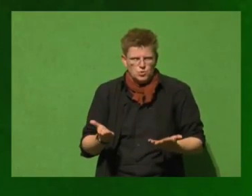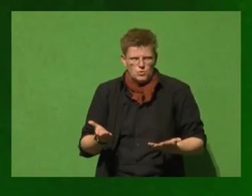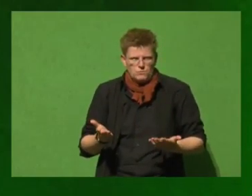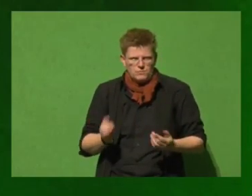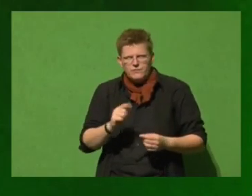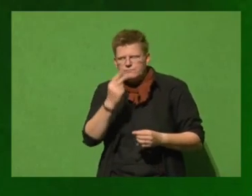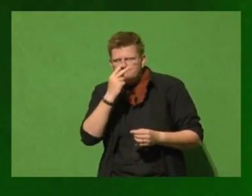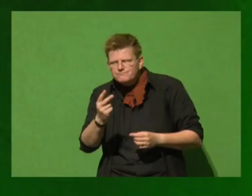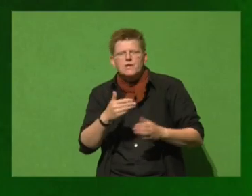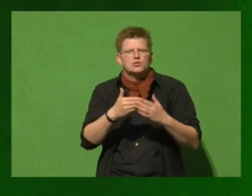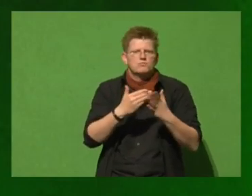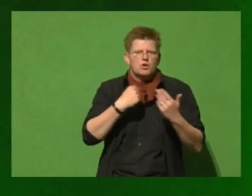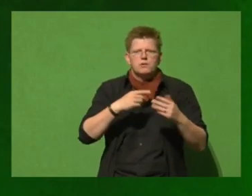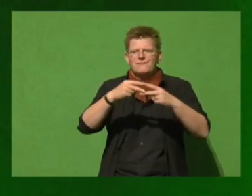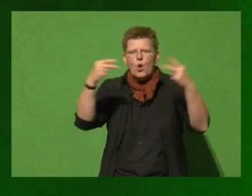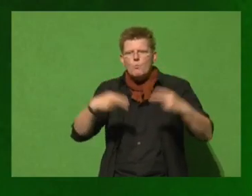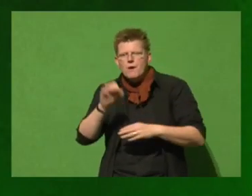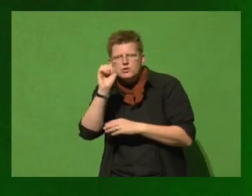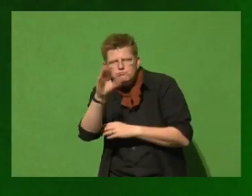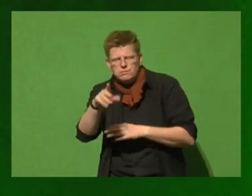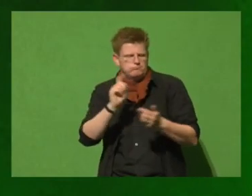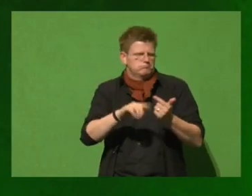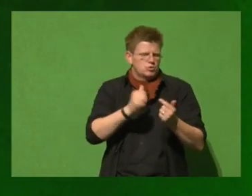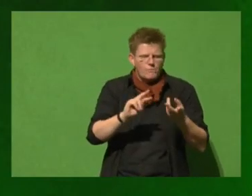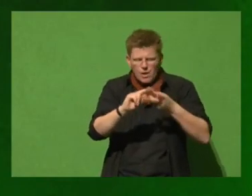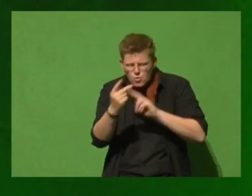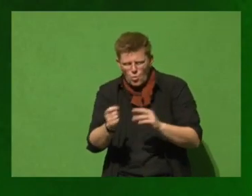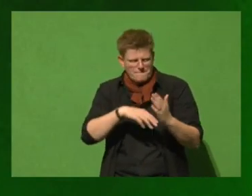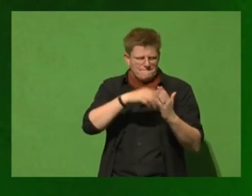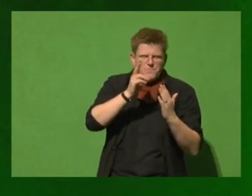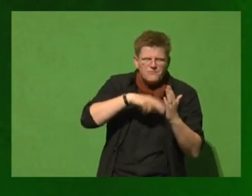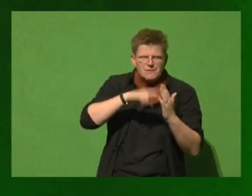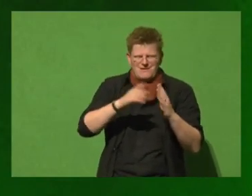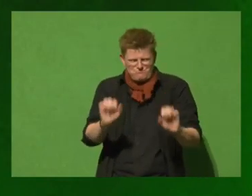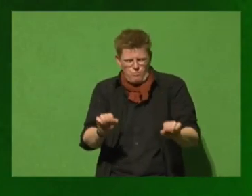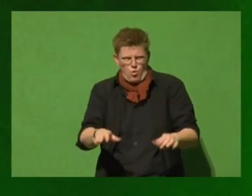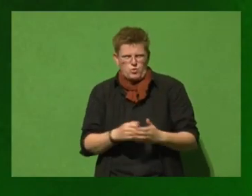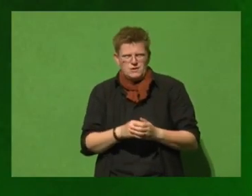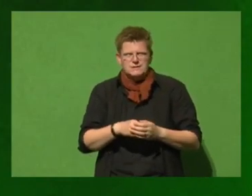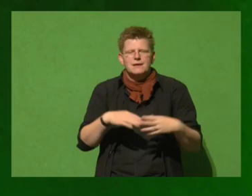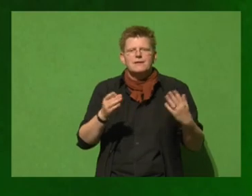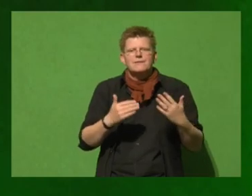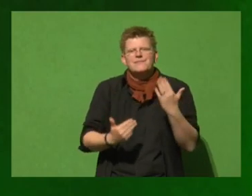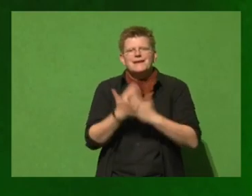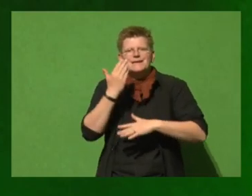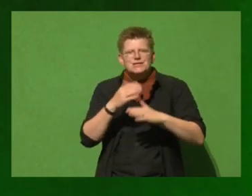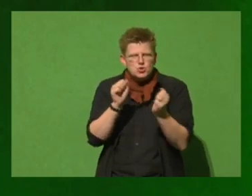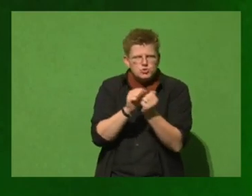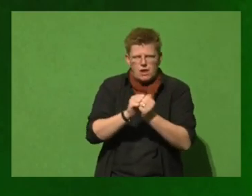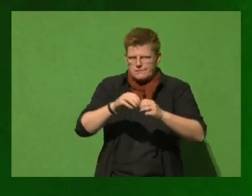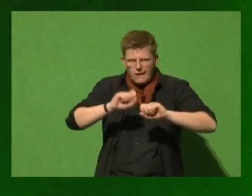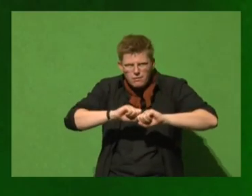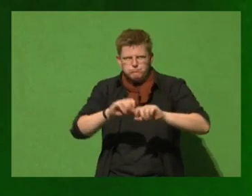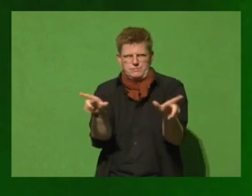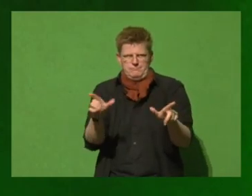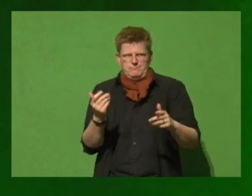ist, damit wir das auf die Homepage stellen können, damit wir dann sozusagen nochmal ein Newsletter machen können, wo wir dann nochmal gezielt an die Delegierten rangehen können und sagen,